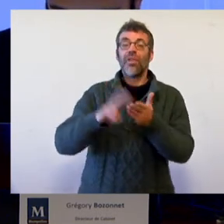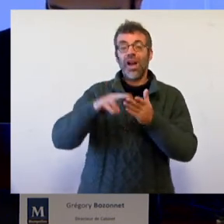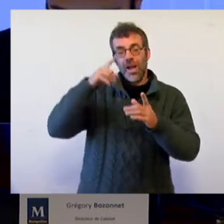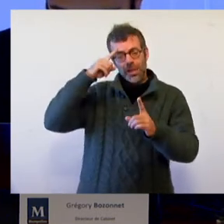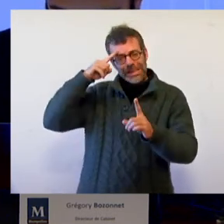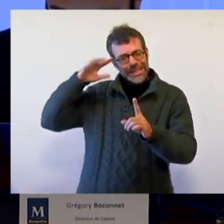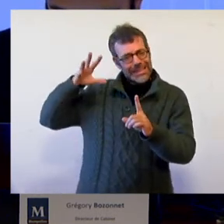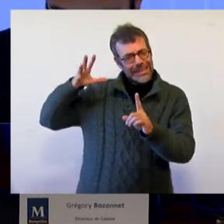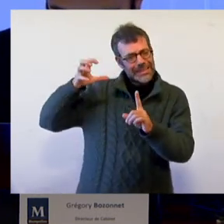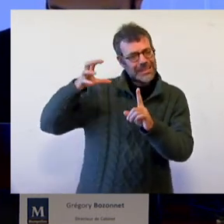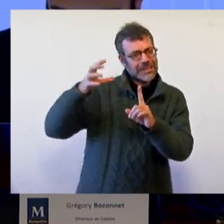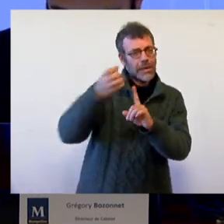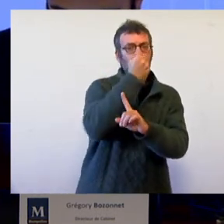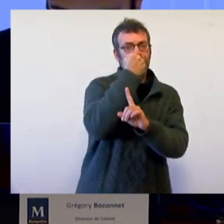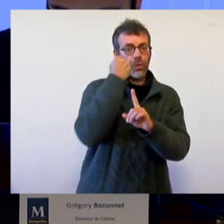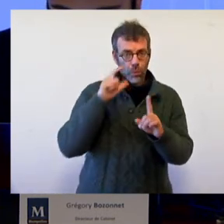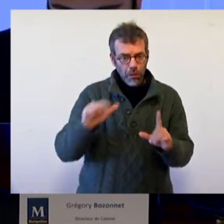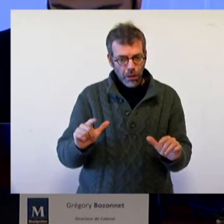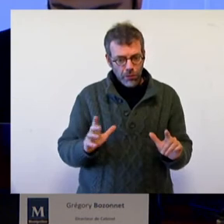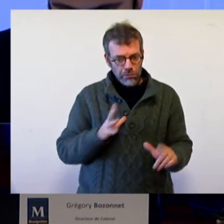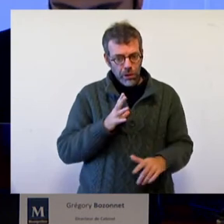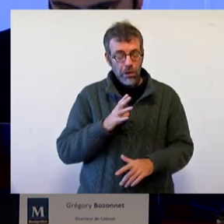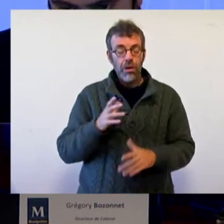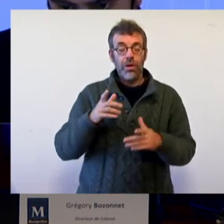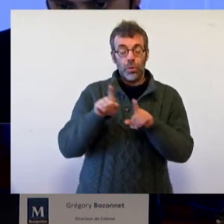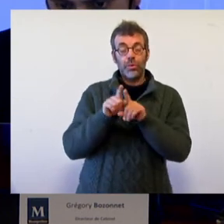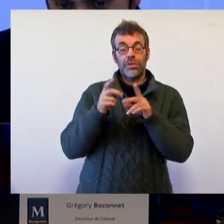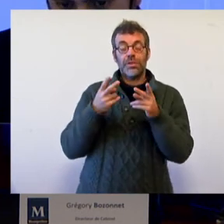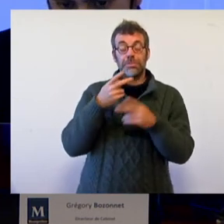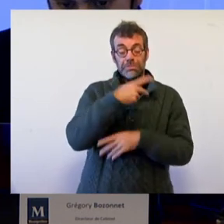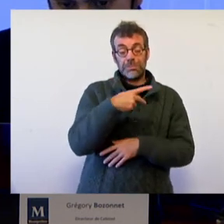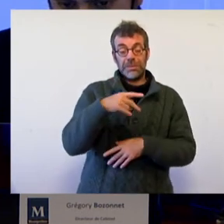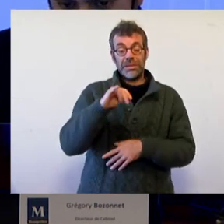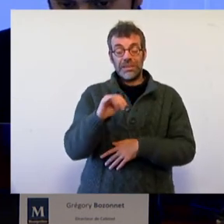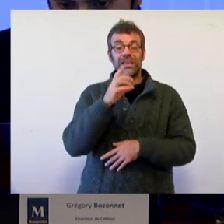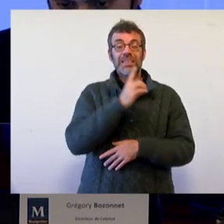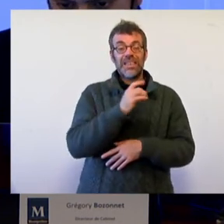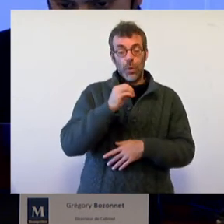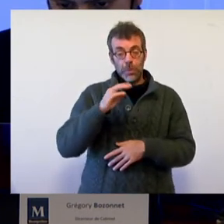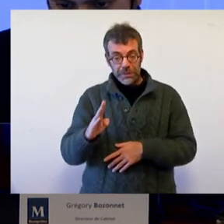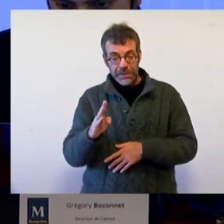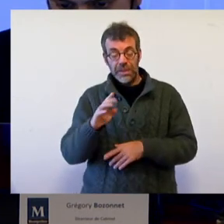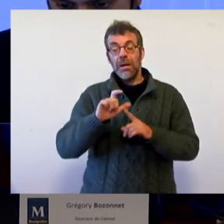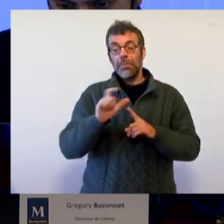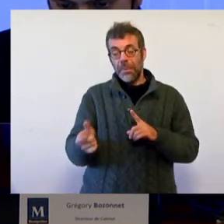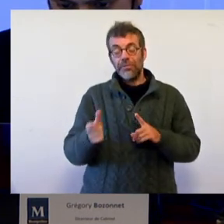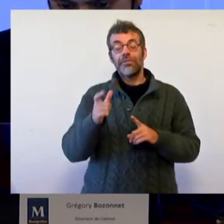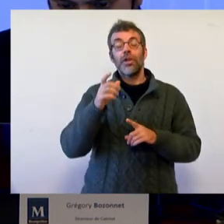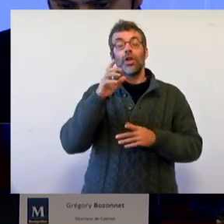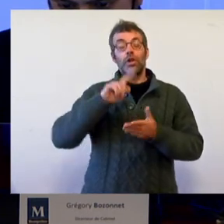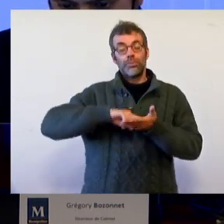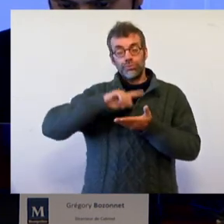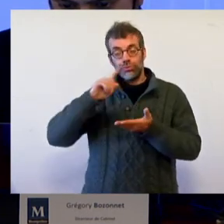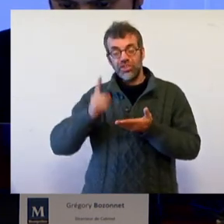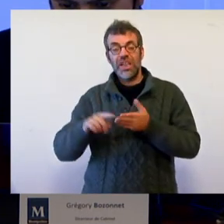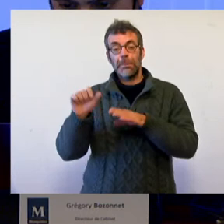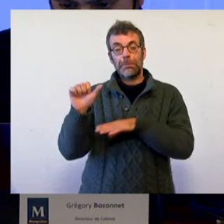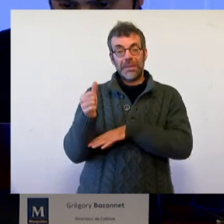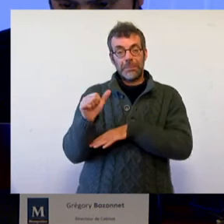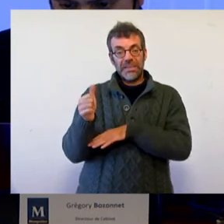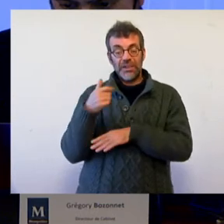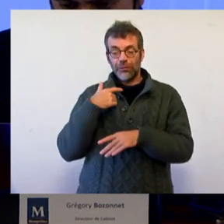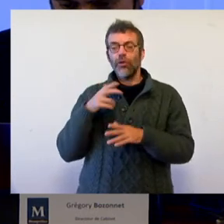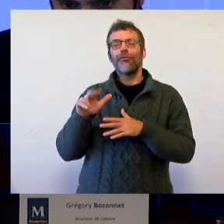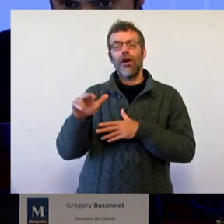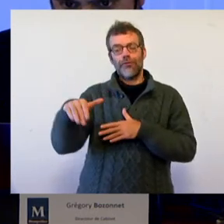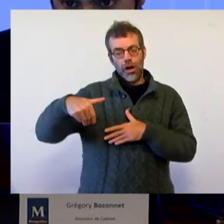la méthode dans laquelle la municipalité s'inscrit à travers la PPI, le DOB et le budget primitif qui viendra en son temps,